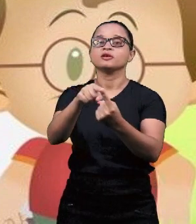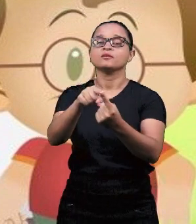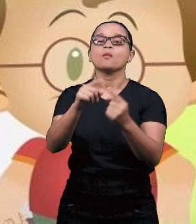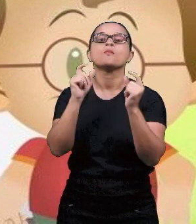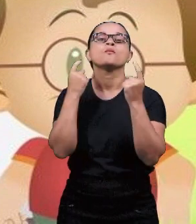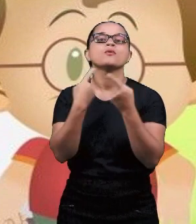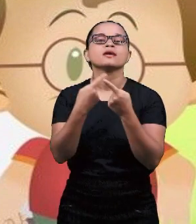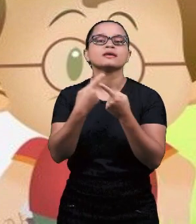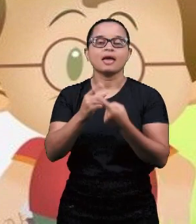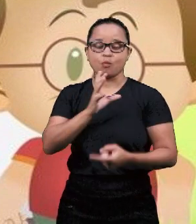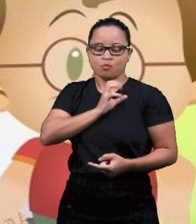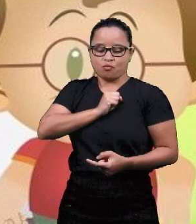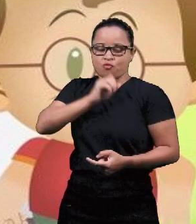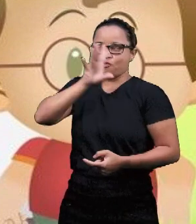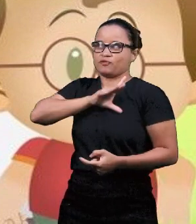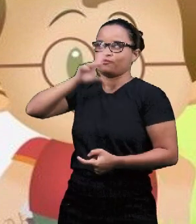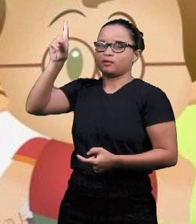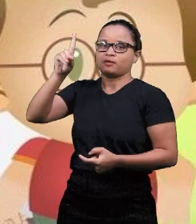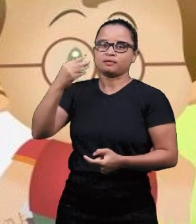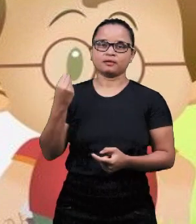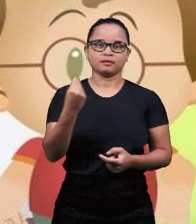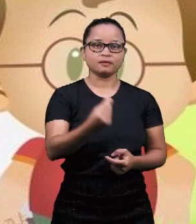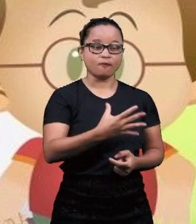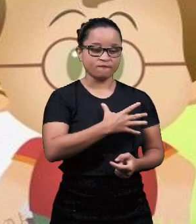Fils unique pour nous sauver.